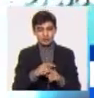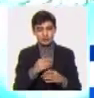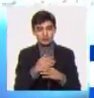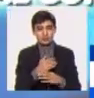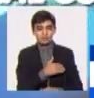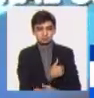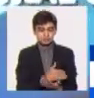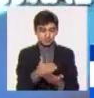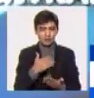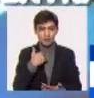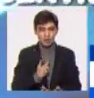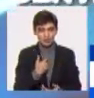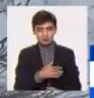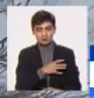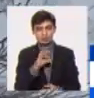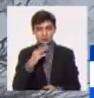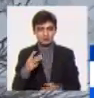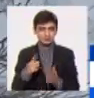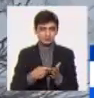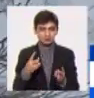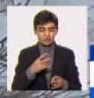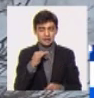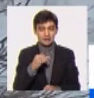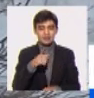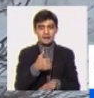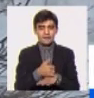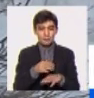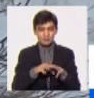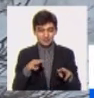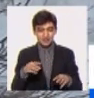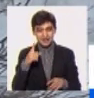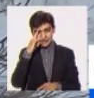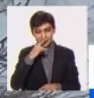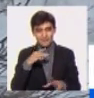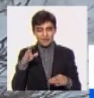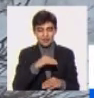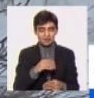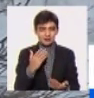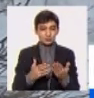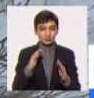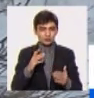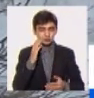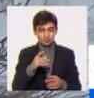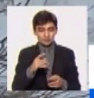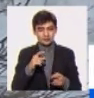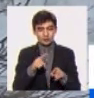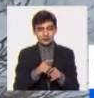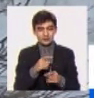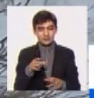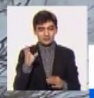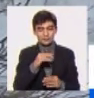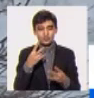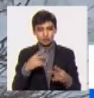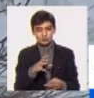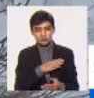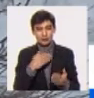температура, кашель, необходимо вызвать скорую помощь. Глава Минздрава порекомендовал казахстанцев в связи с сложившейся ситуацией ограничить